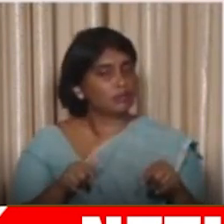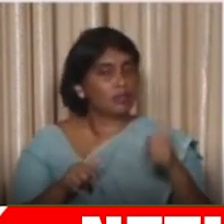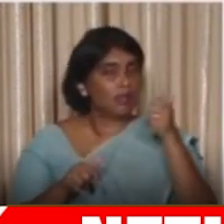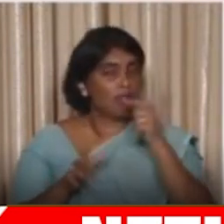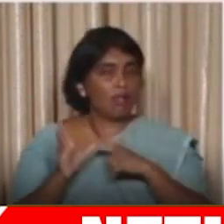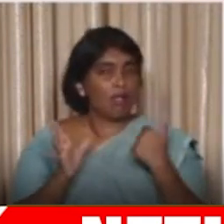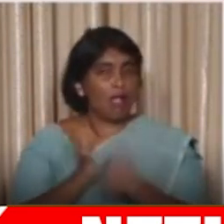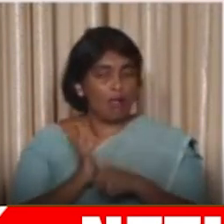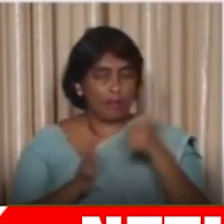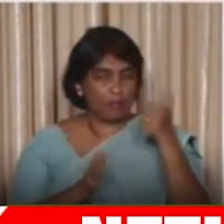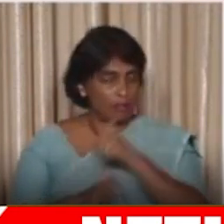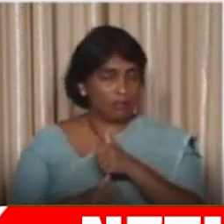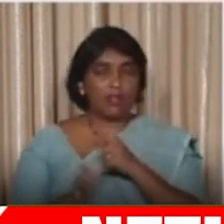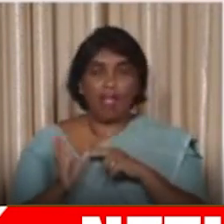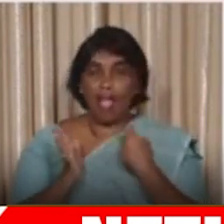අරක්කු නිෂ්පාදනය කරන